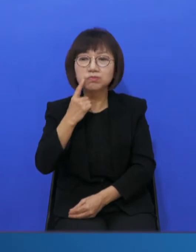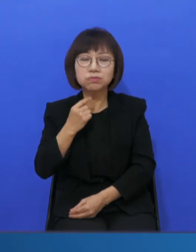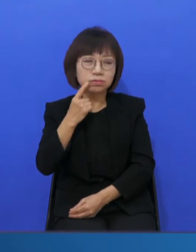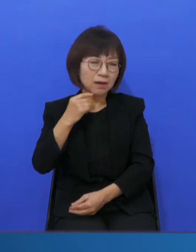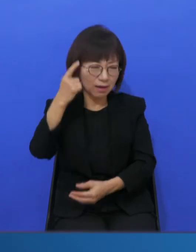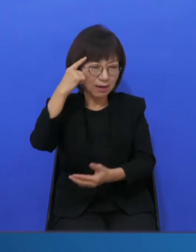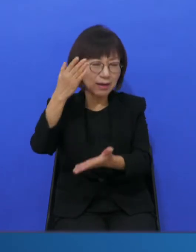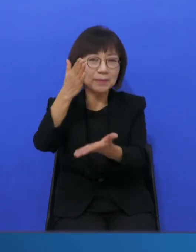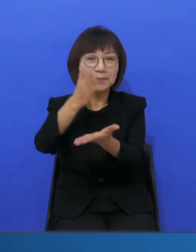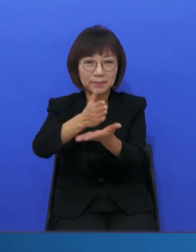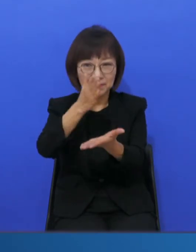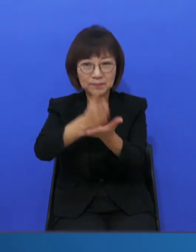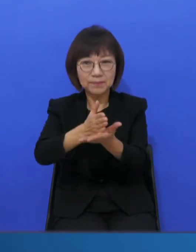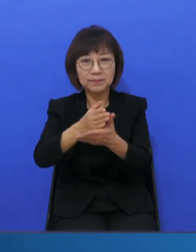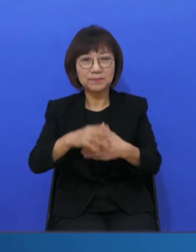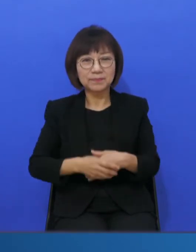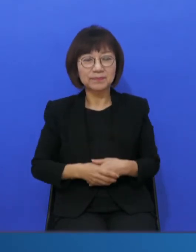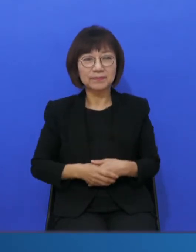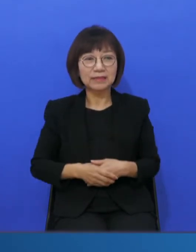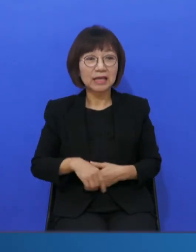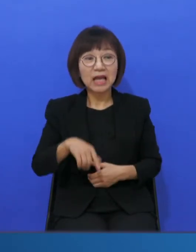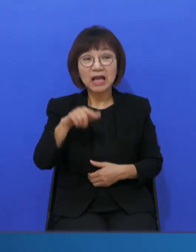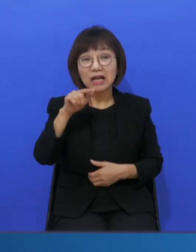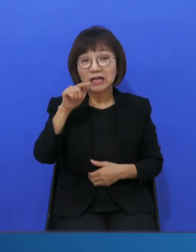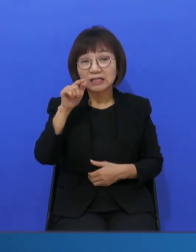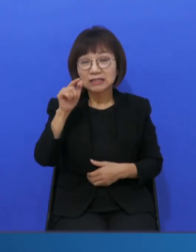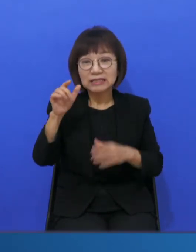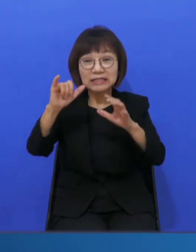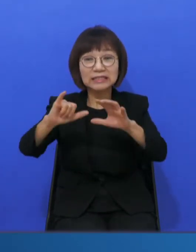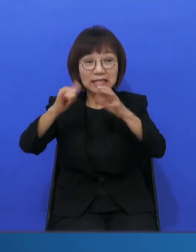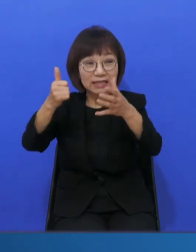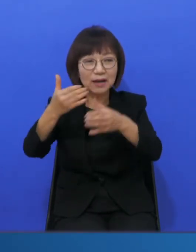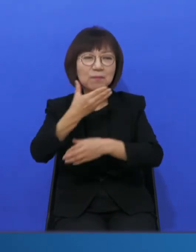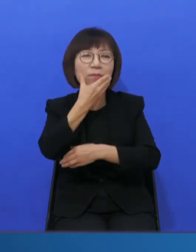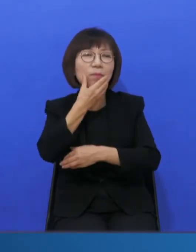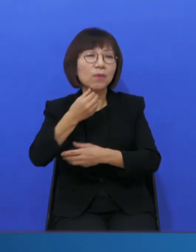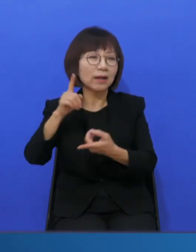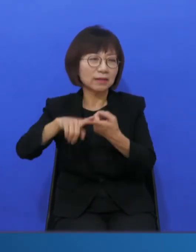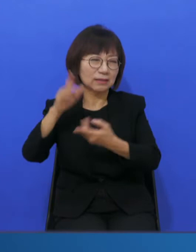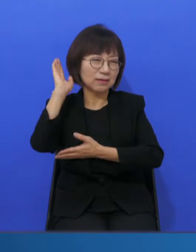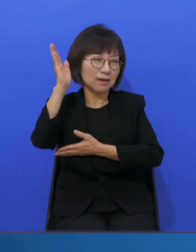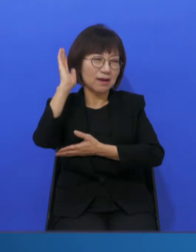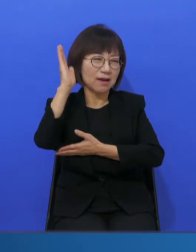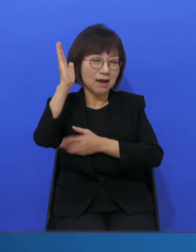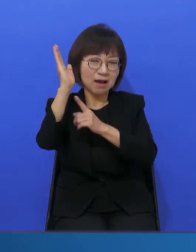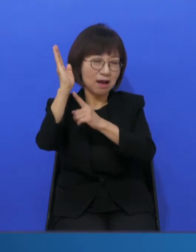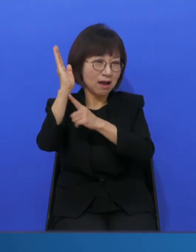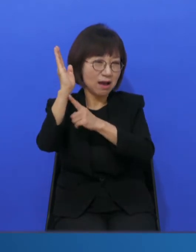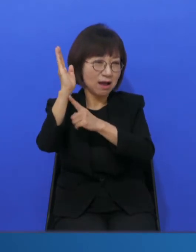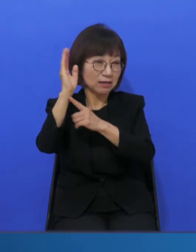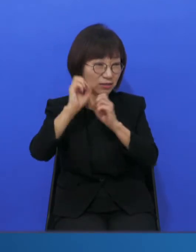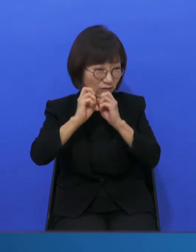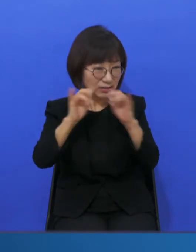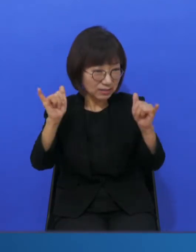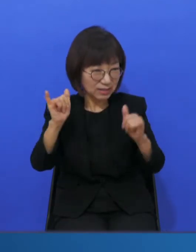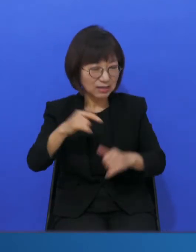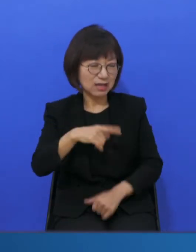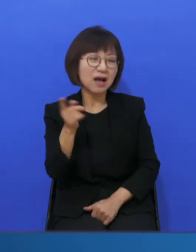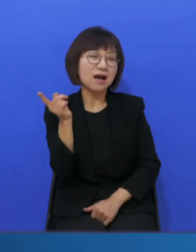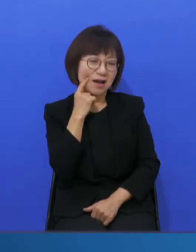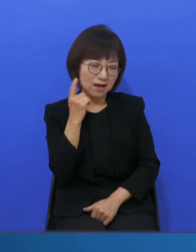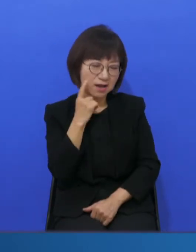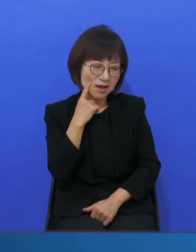incorrect. 것을 가르치는 교회와 선지자가 이 거짓이다 그 말이에요. But he's saying the churches 그렇죠. and the pastors